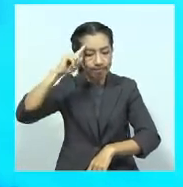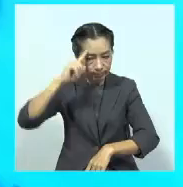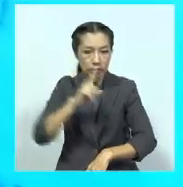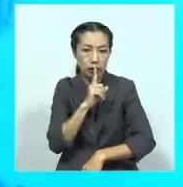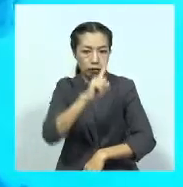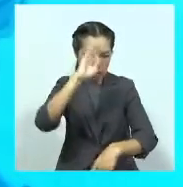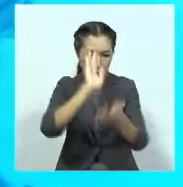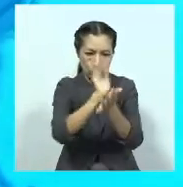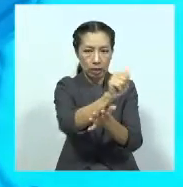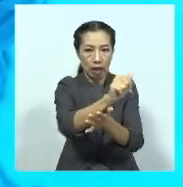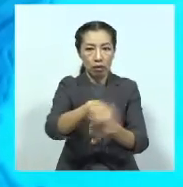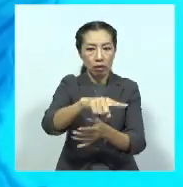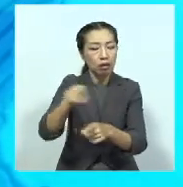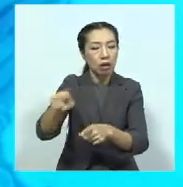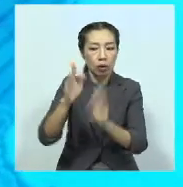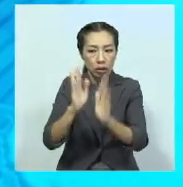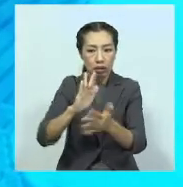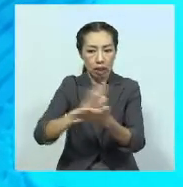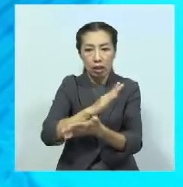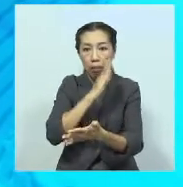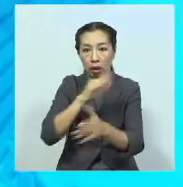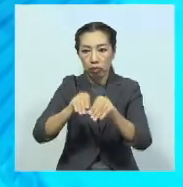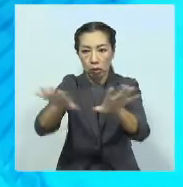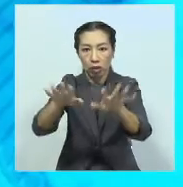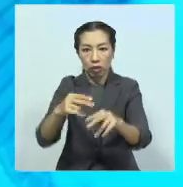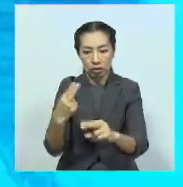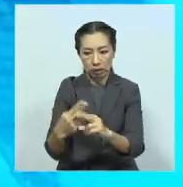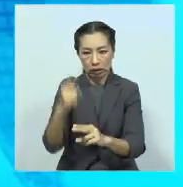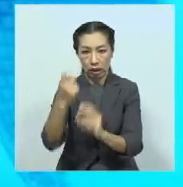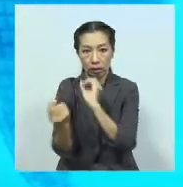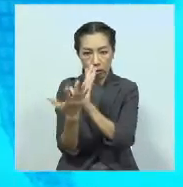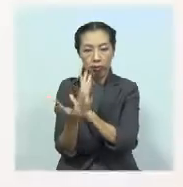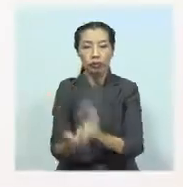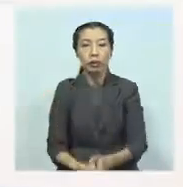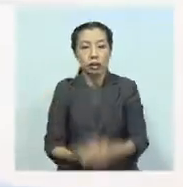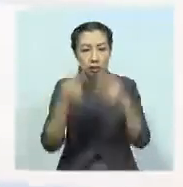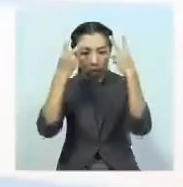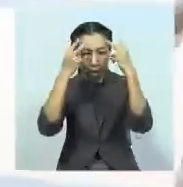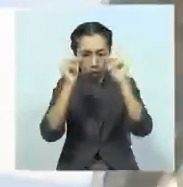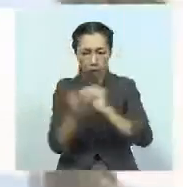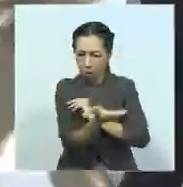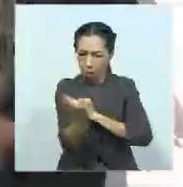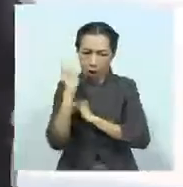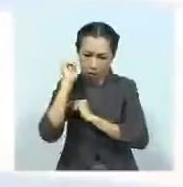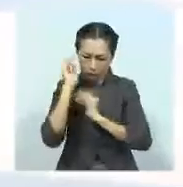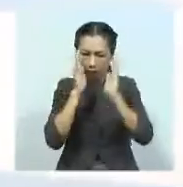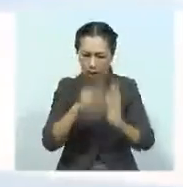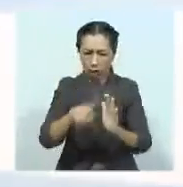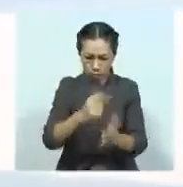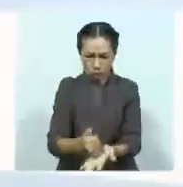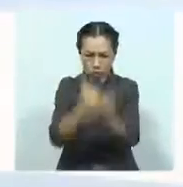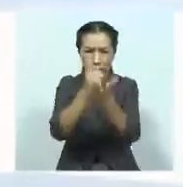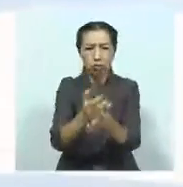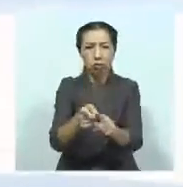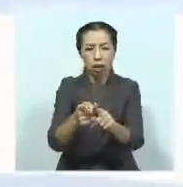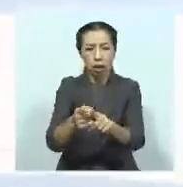ดีกับผลกระทบที่ส่งผลให้ก่อความเสียหายด้านนายกรัฐมนตรีขอให้สื่อช่วยแก้ไขปัญหาข่าวปลอม